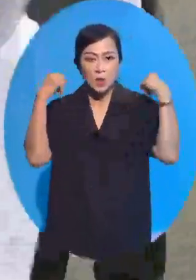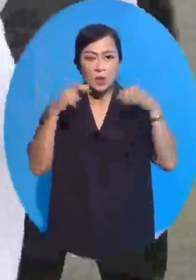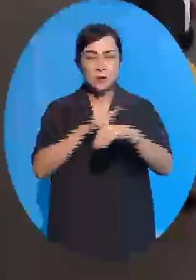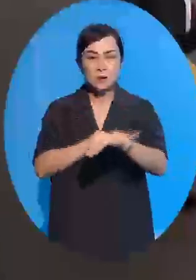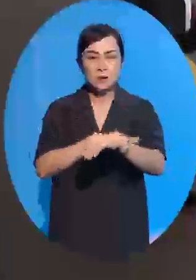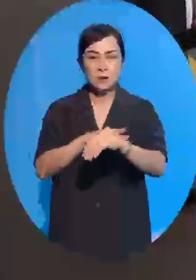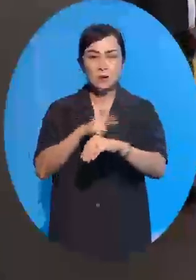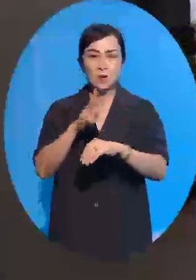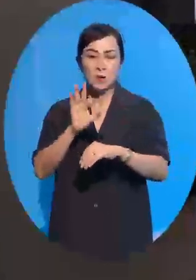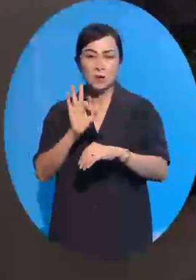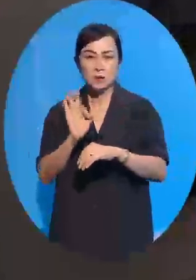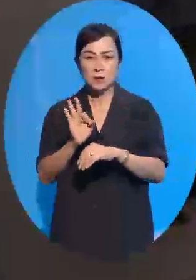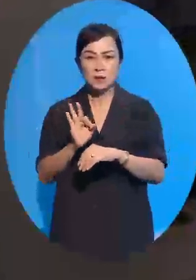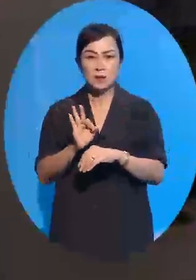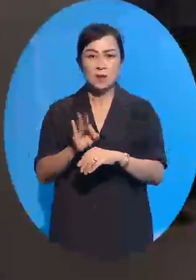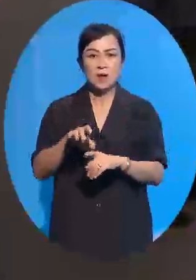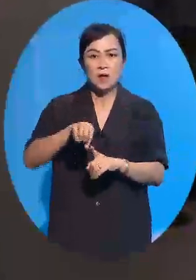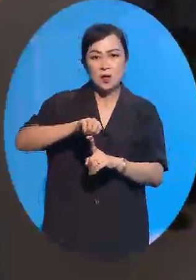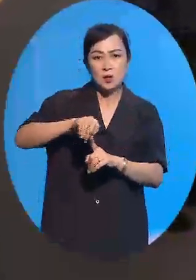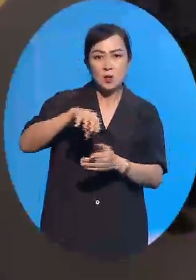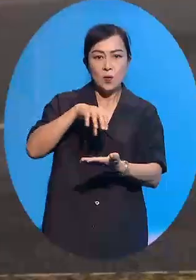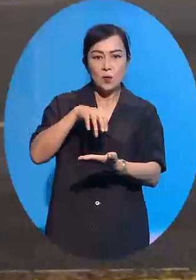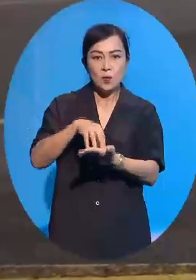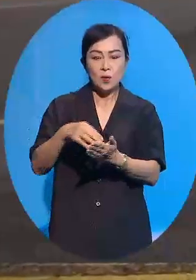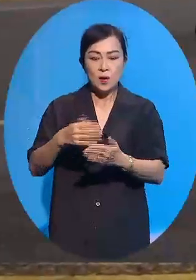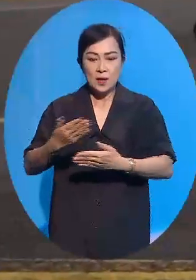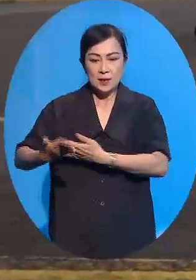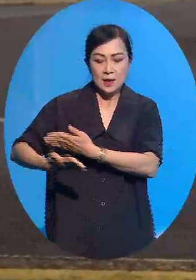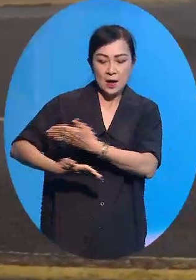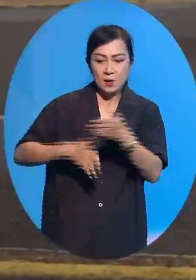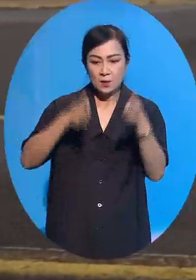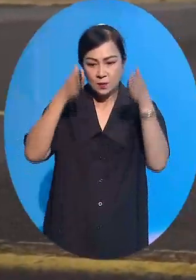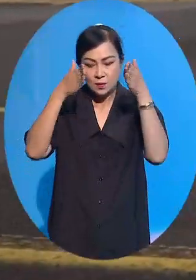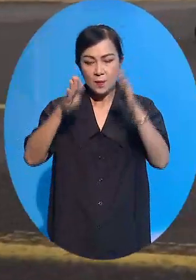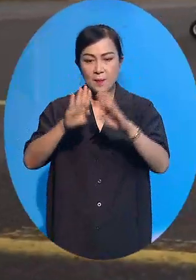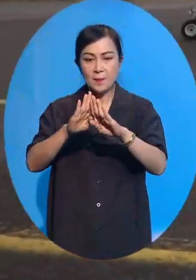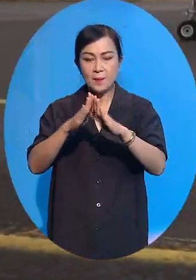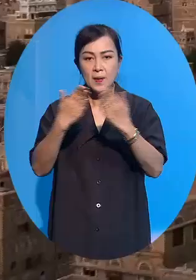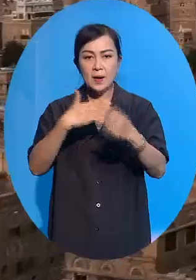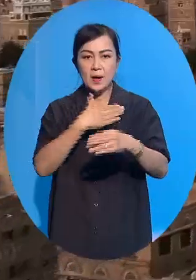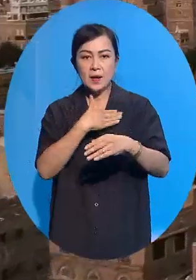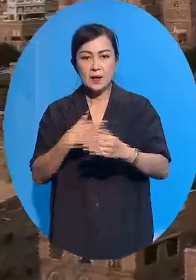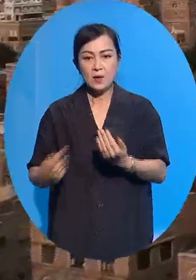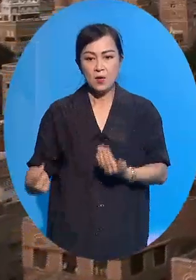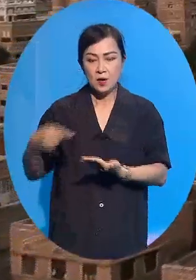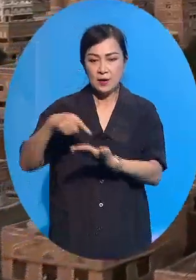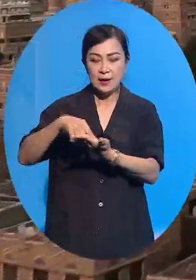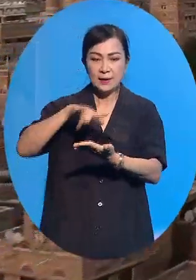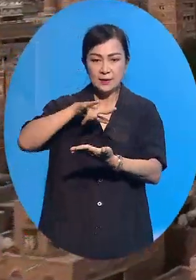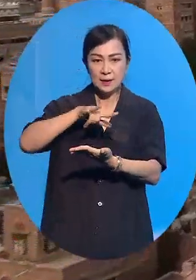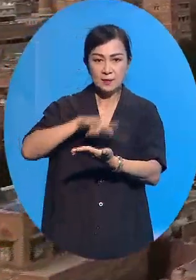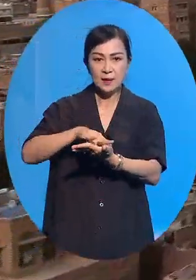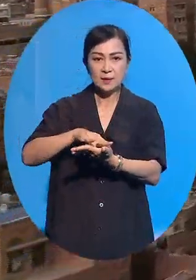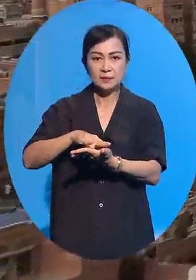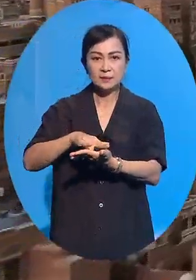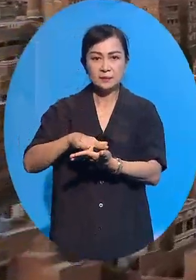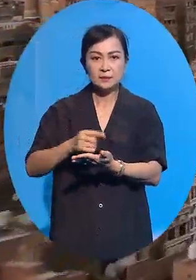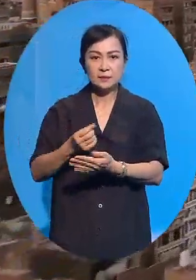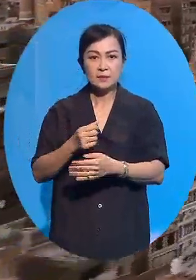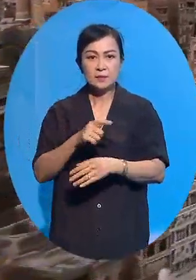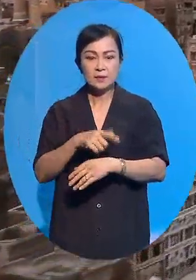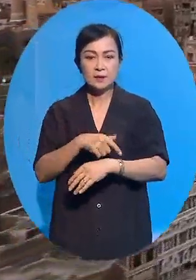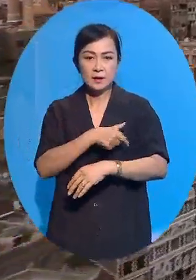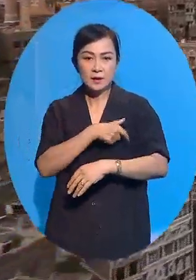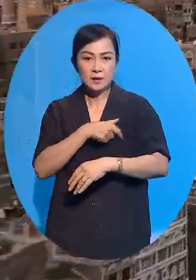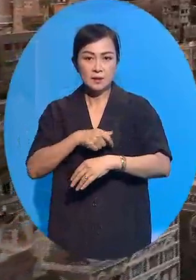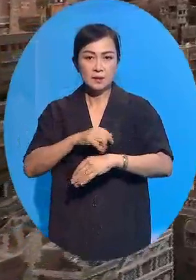của lực lượng Houthi. Theo truyền thông khu vực, nội dung thảo luận sẽ tập trung vào việc mở lại lâu dài các cảng biển và sân bay, trả lương cho công chức, xây dựng